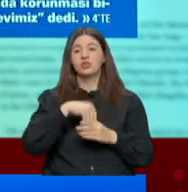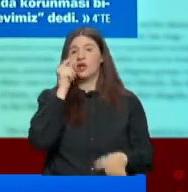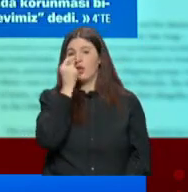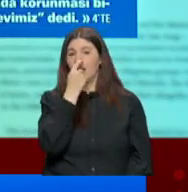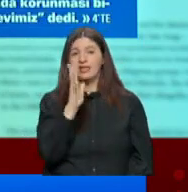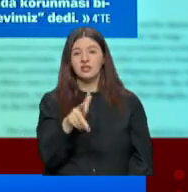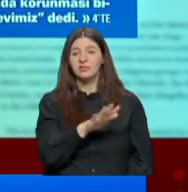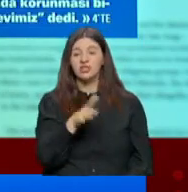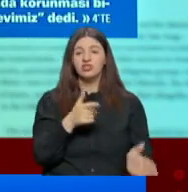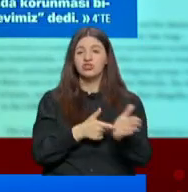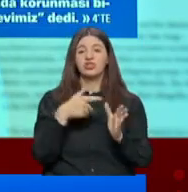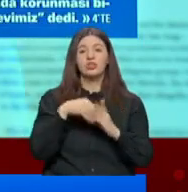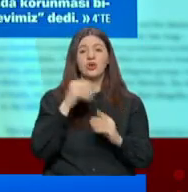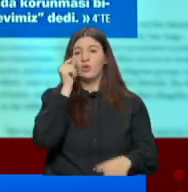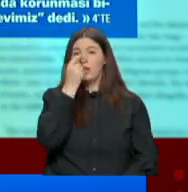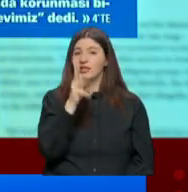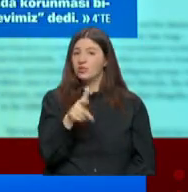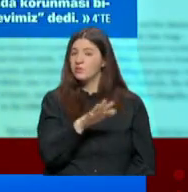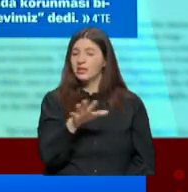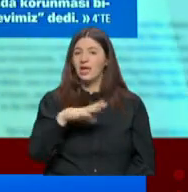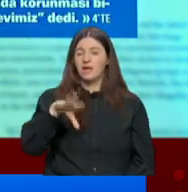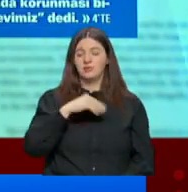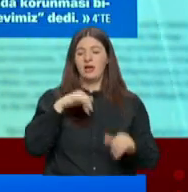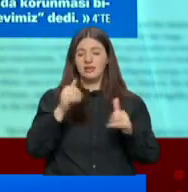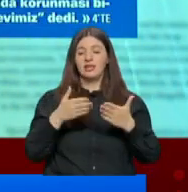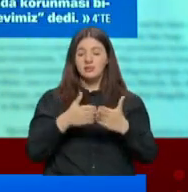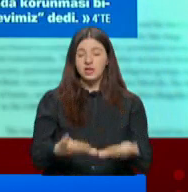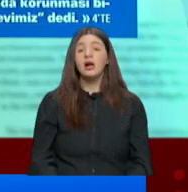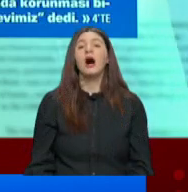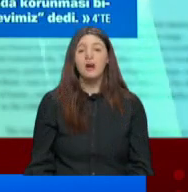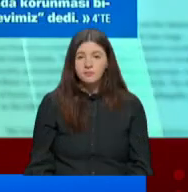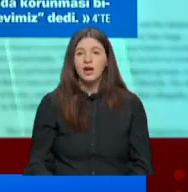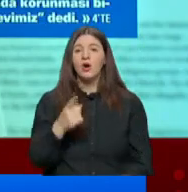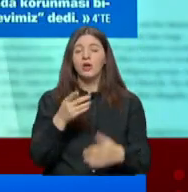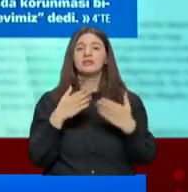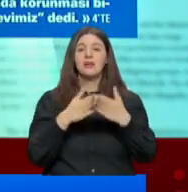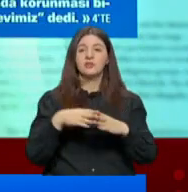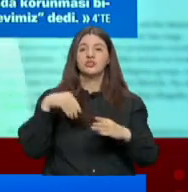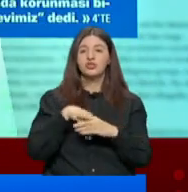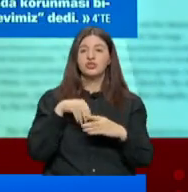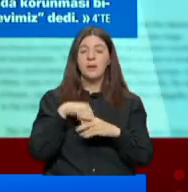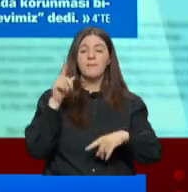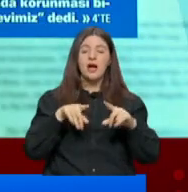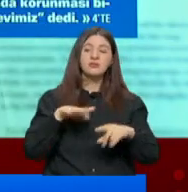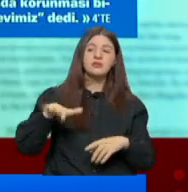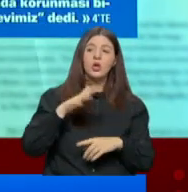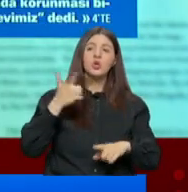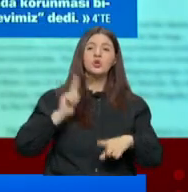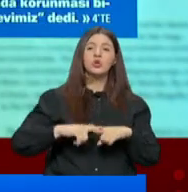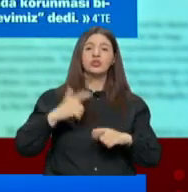kolay geçmedi. Çiftçiler için de kolay geçmedi. Hepimiz aynı gemideyiz ama o geminin içinde bazıları